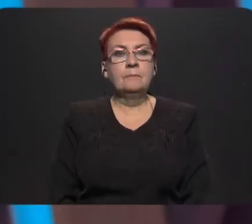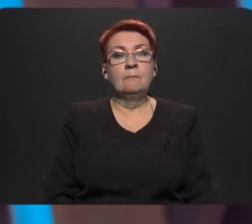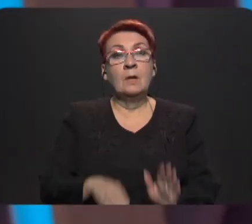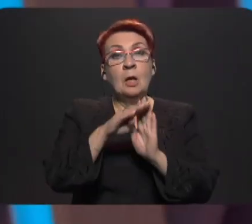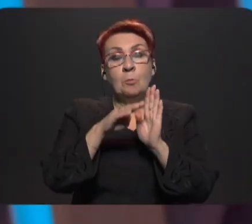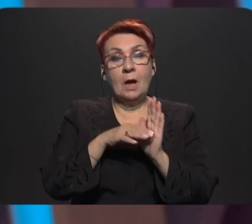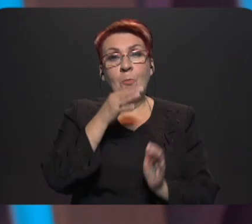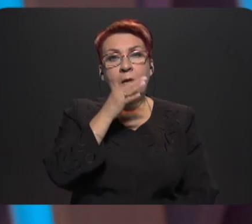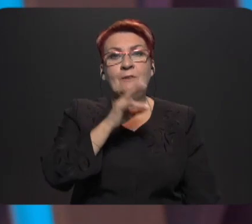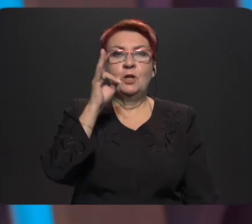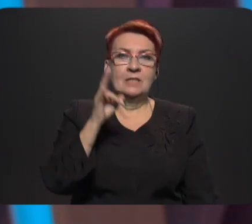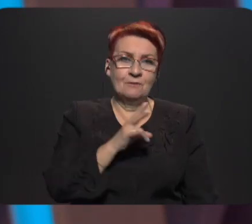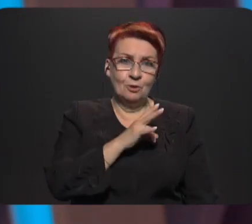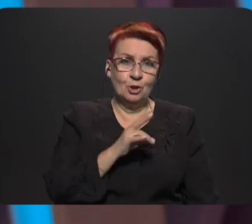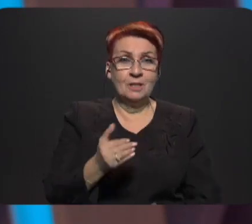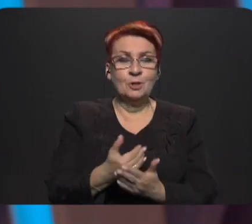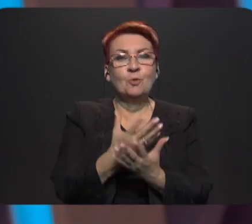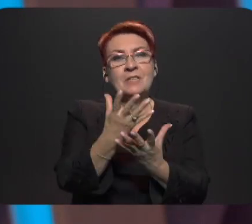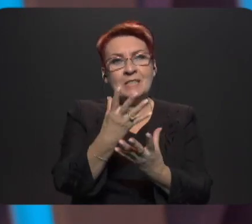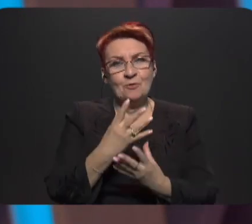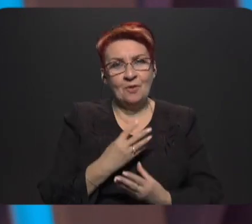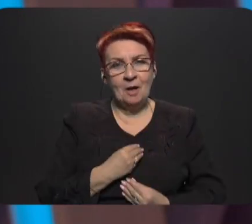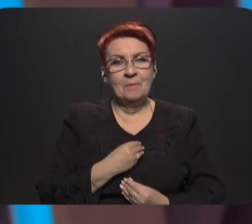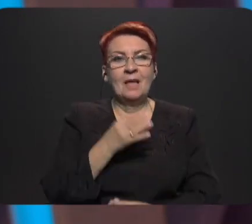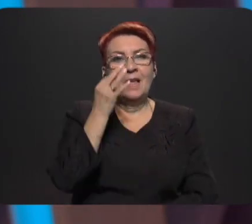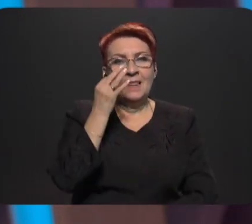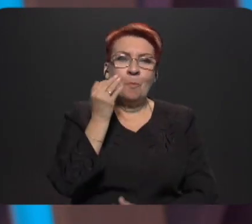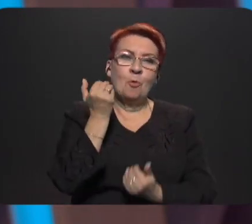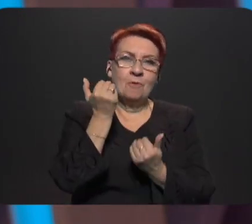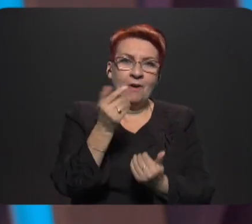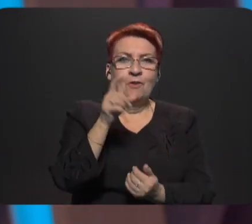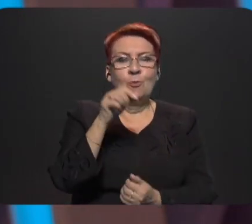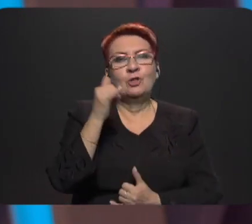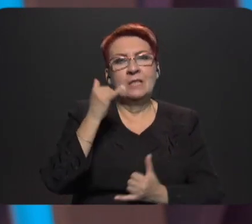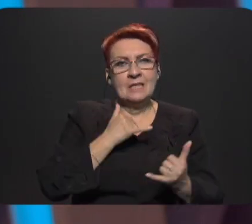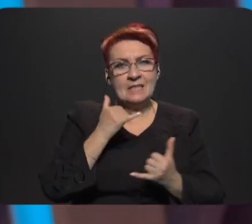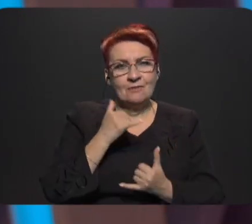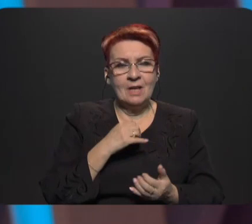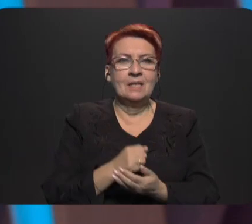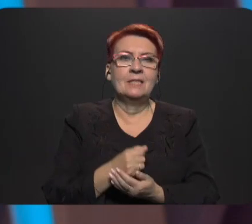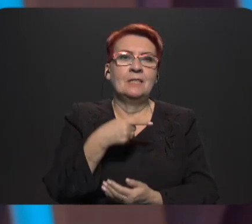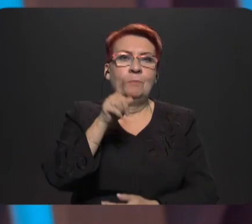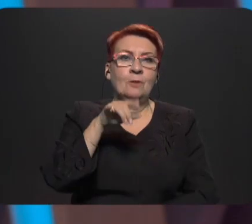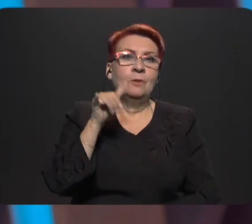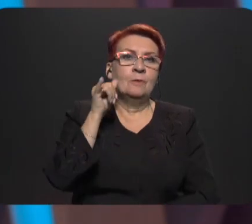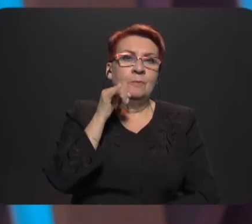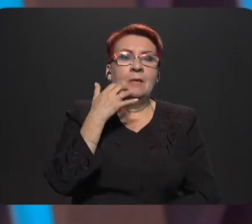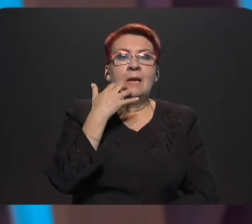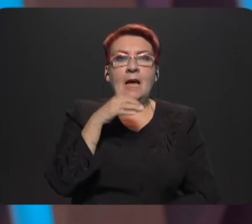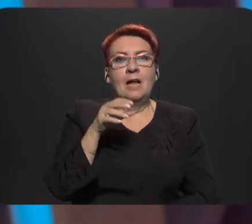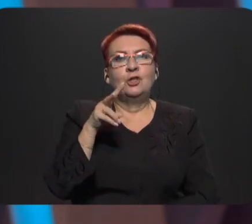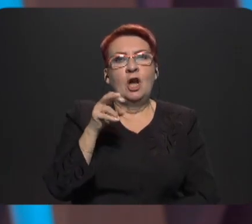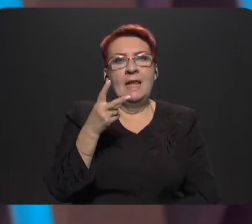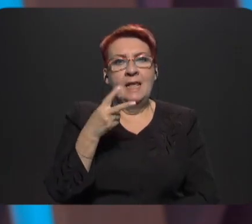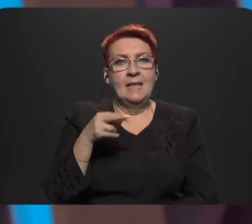Программа «Прямая линия», ответ священника снова с вами. Напомню, вы можете дозвониться к нам в прямой эфир. Сделать это можно по телефону горячей